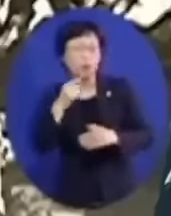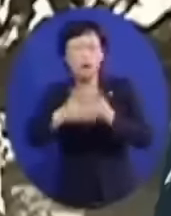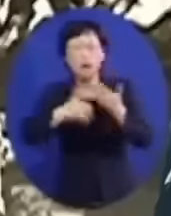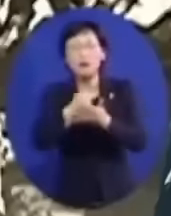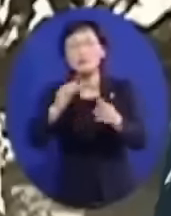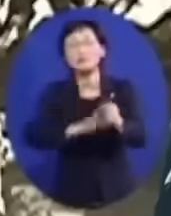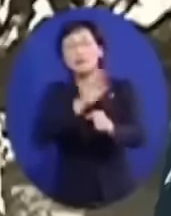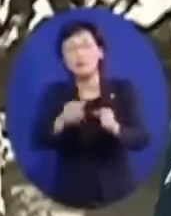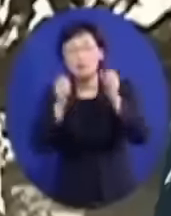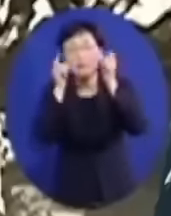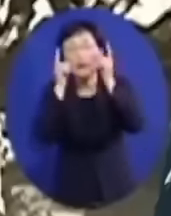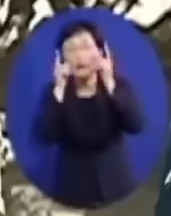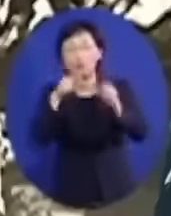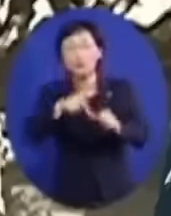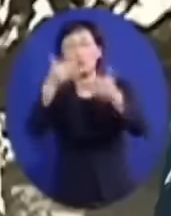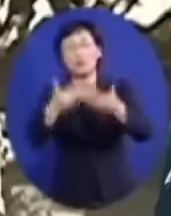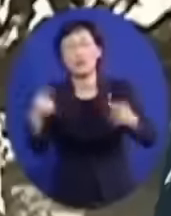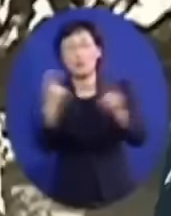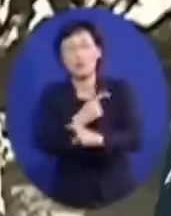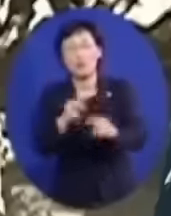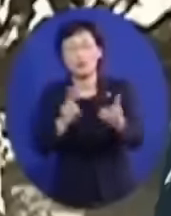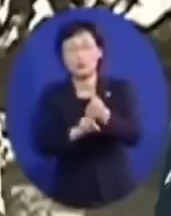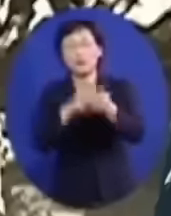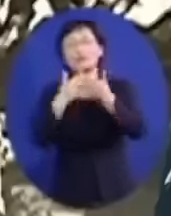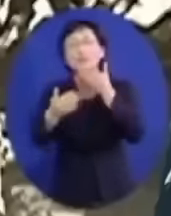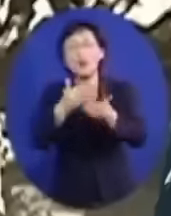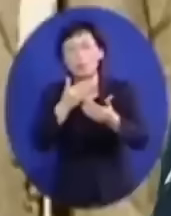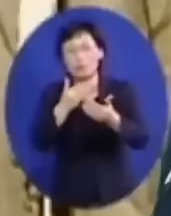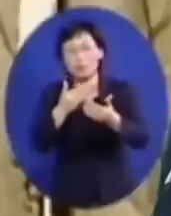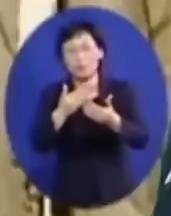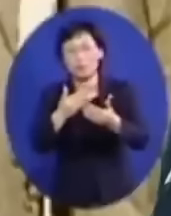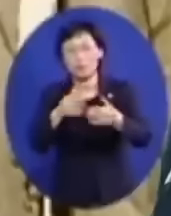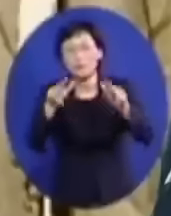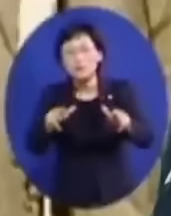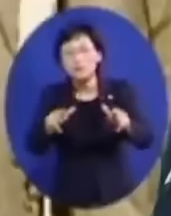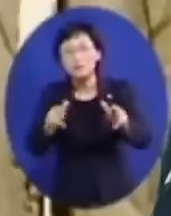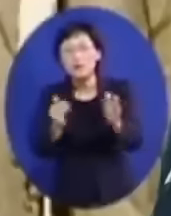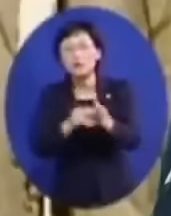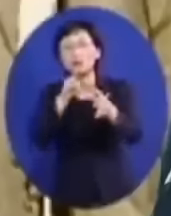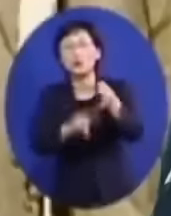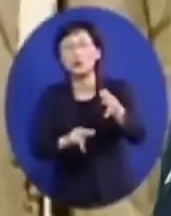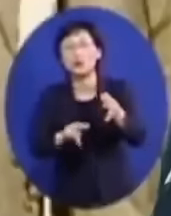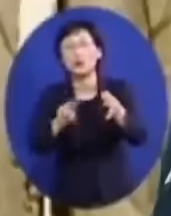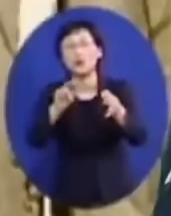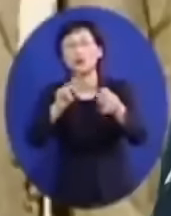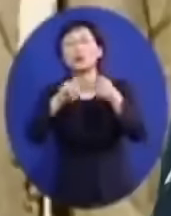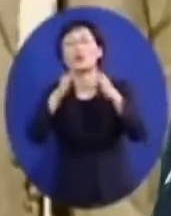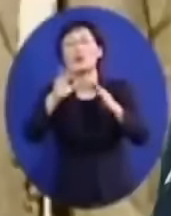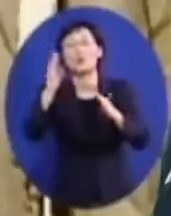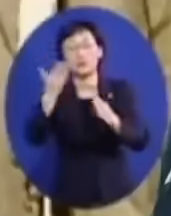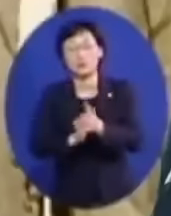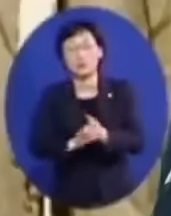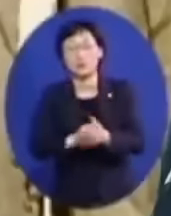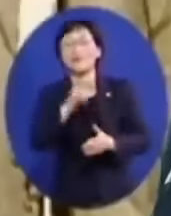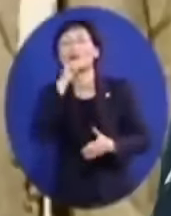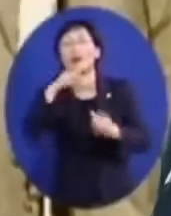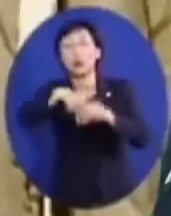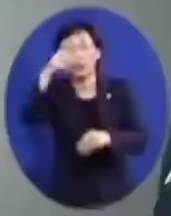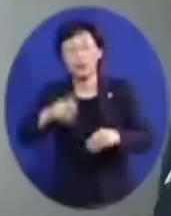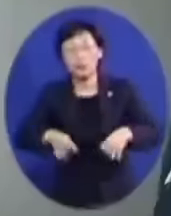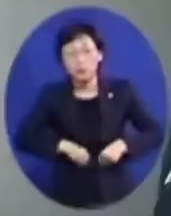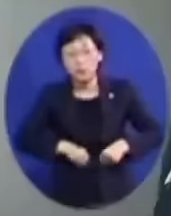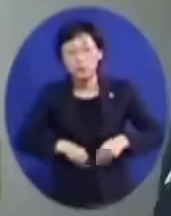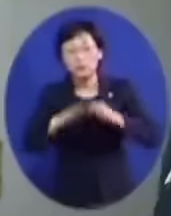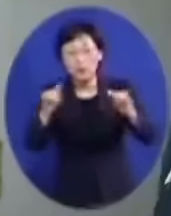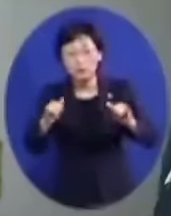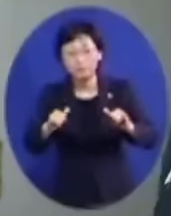깨닫고 구원받아 변화되고 기적을 체험하고 오늘날 여의도 순복음교회를 만들었는 것입니다. 가난하고 헐벗고 굶주린 그